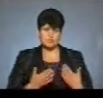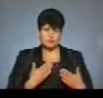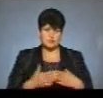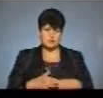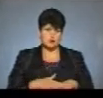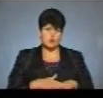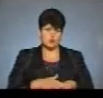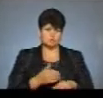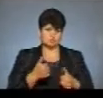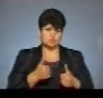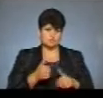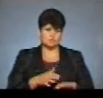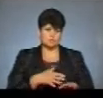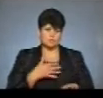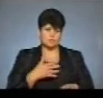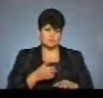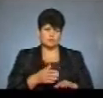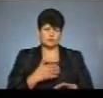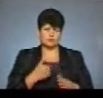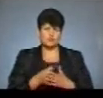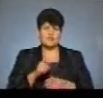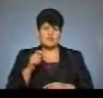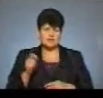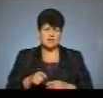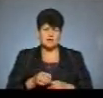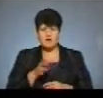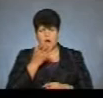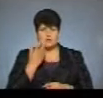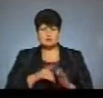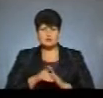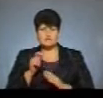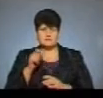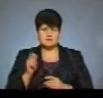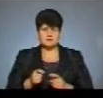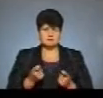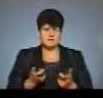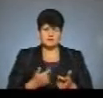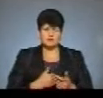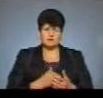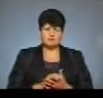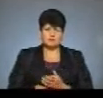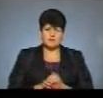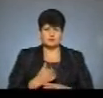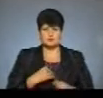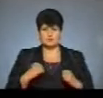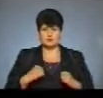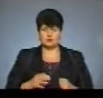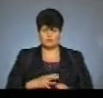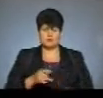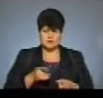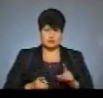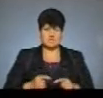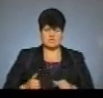війни, а під час війни дуже рідко вже було зустрічі з ним. Прагнув миру, спокою. Він був настоящий